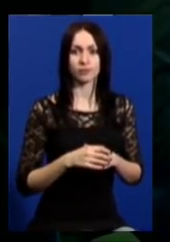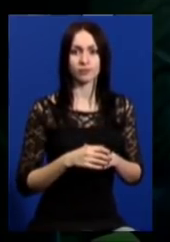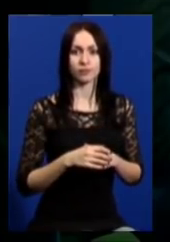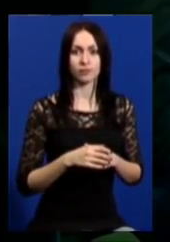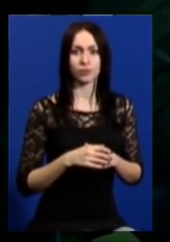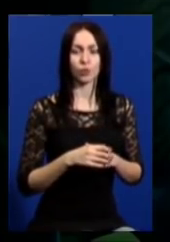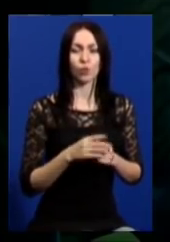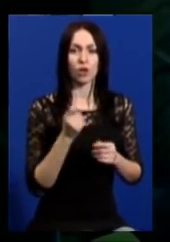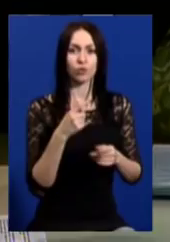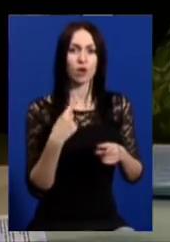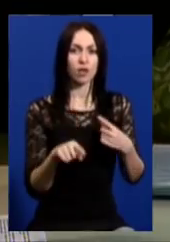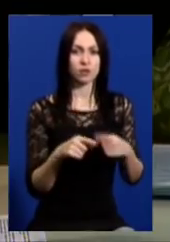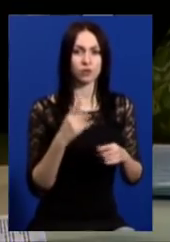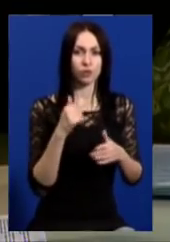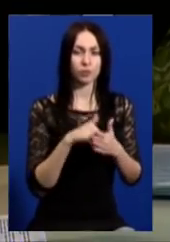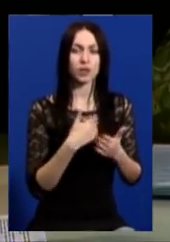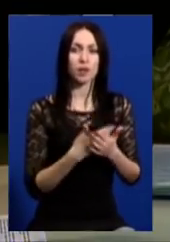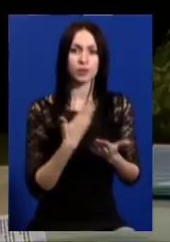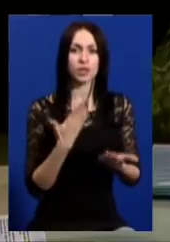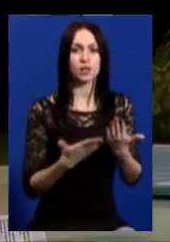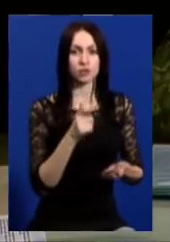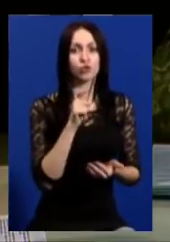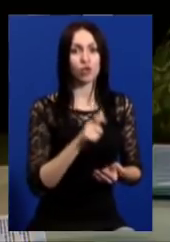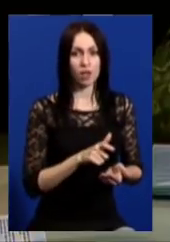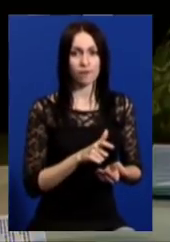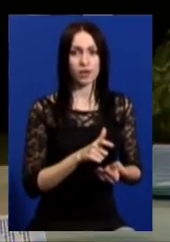носить певні аспекти. Якщо людина